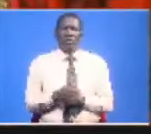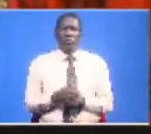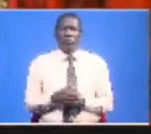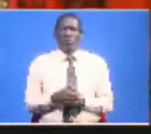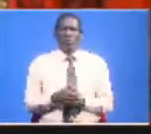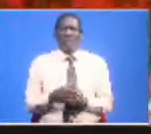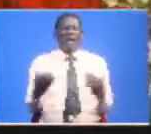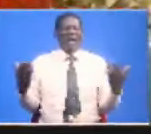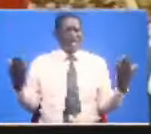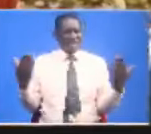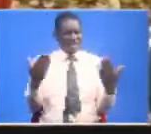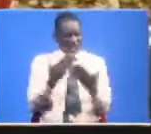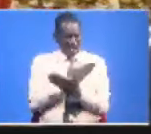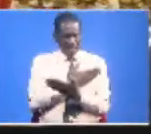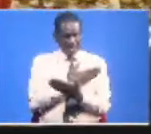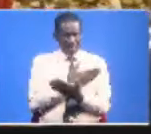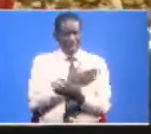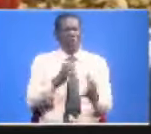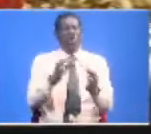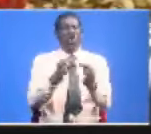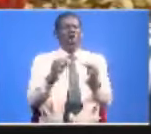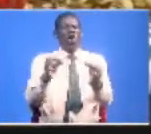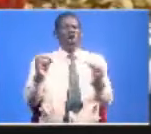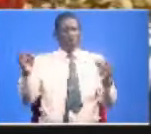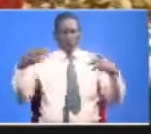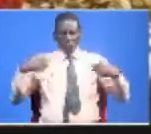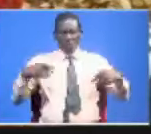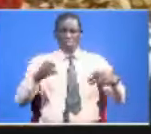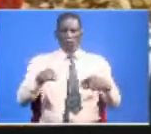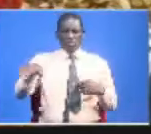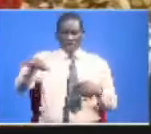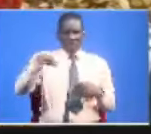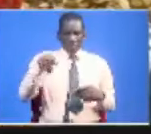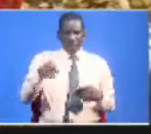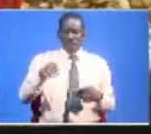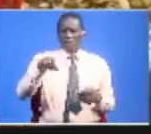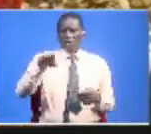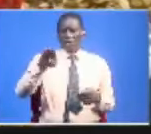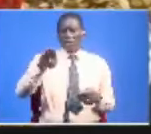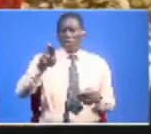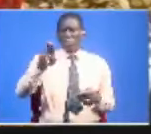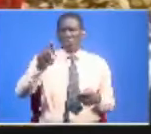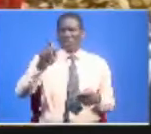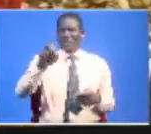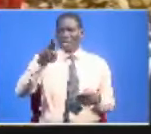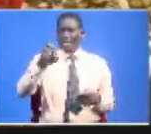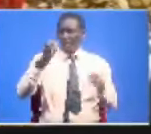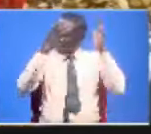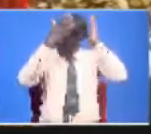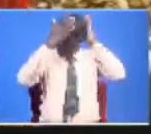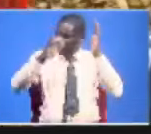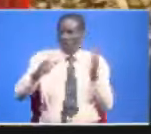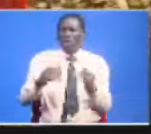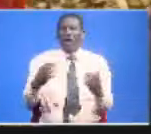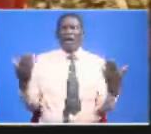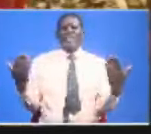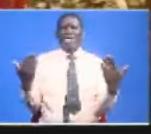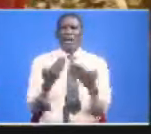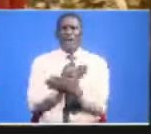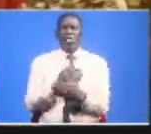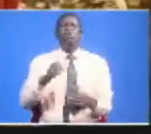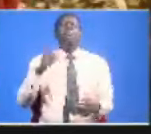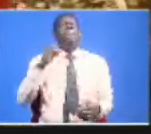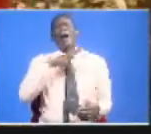Ni usiku ambao umekuwa mrefu kwa wakazi wa Mondeku hapa Butere kaunti hii ya Kakamega. Usiku kucha